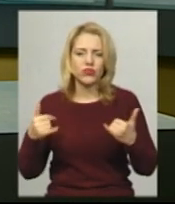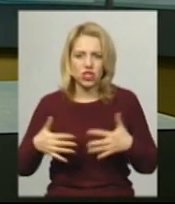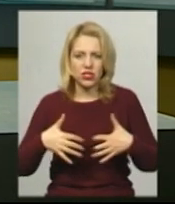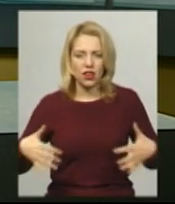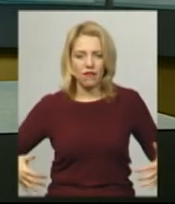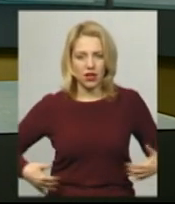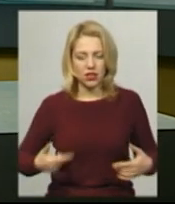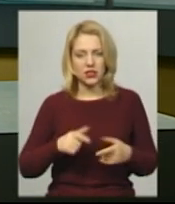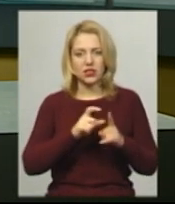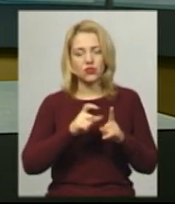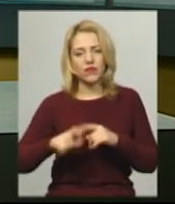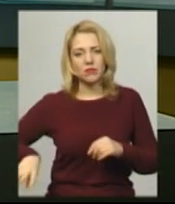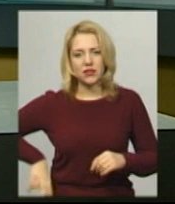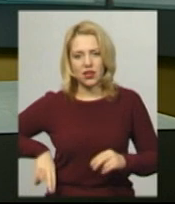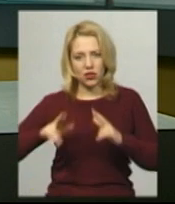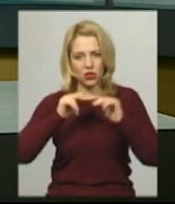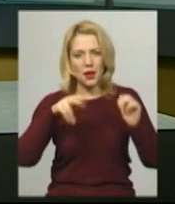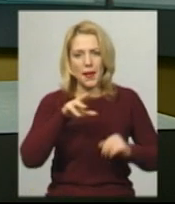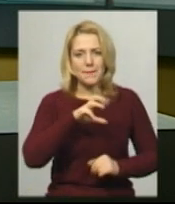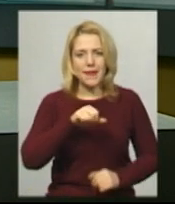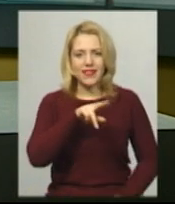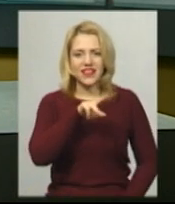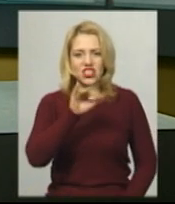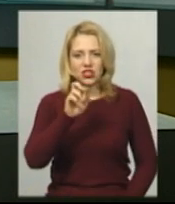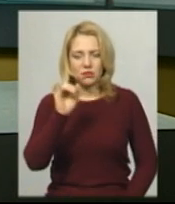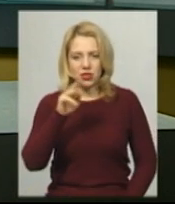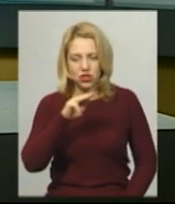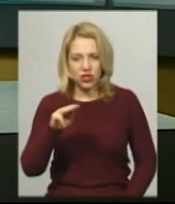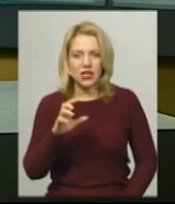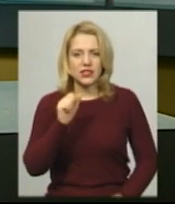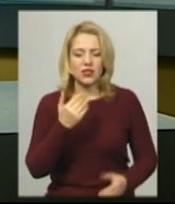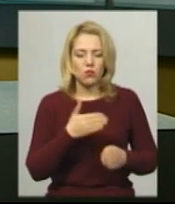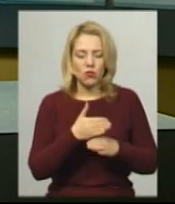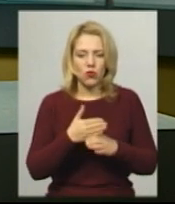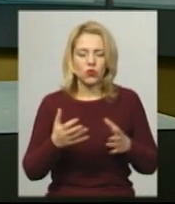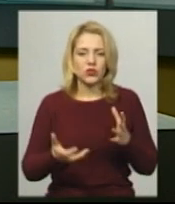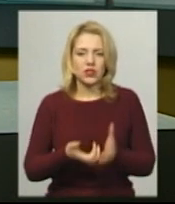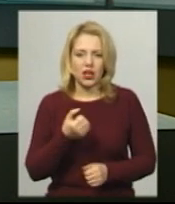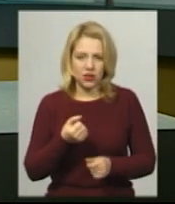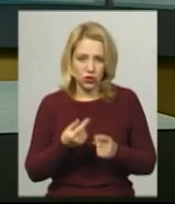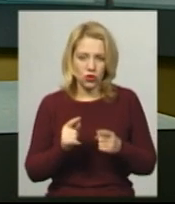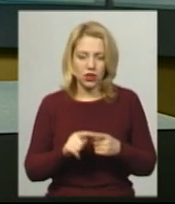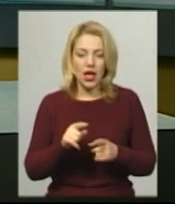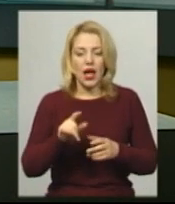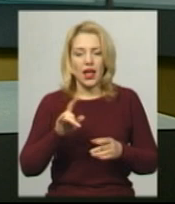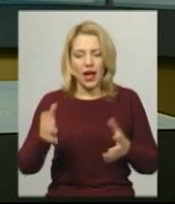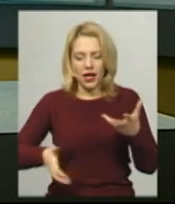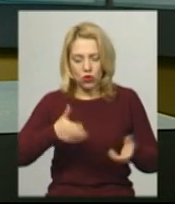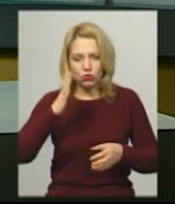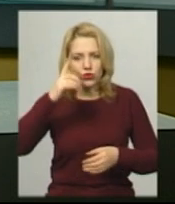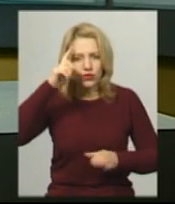Державного історико-культурного заповідника Межибіж Олега Погорільця, за допомогою знахідок археологам не лише стануть відомі